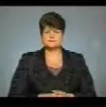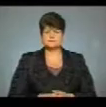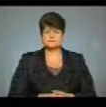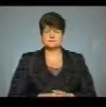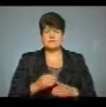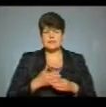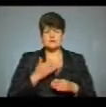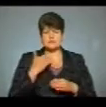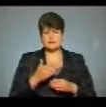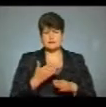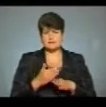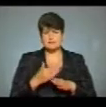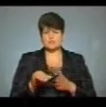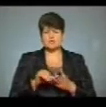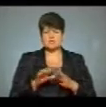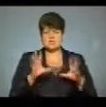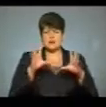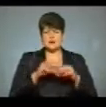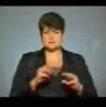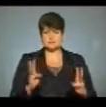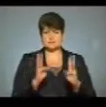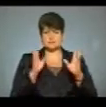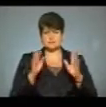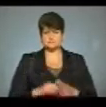На останньому етапі учасники гасять полум'я.